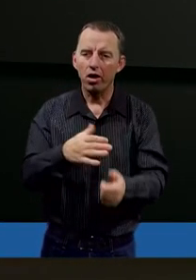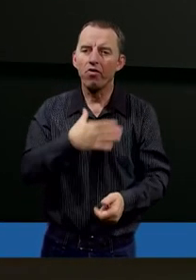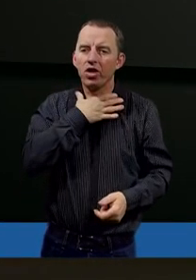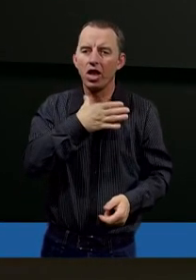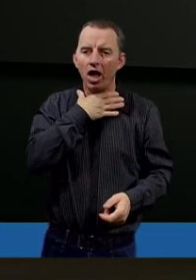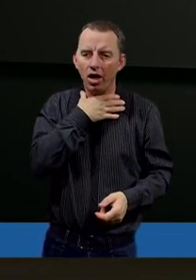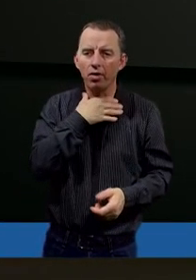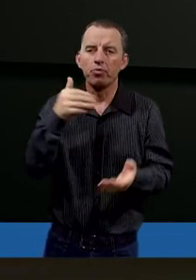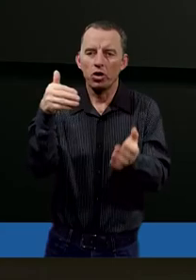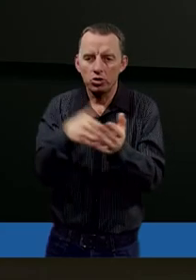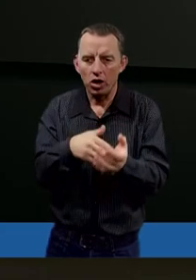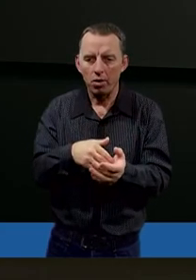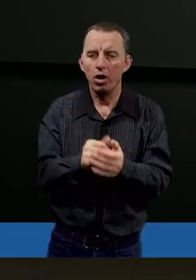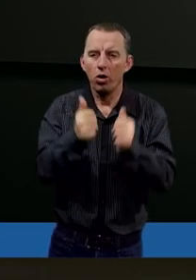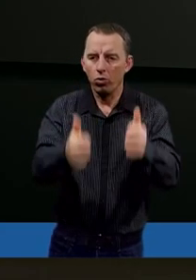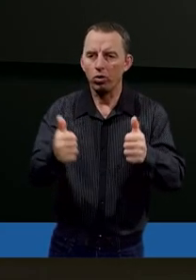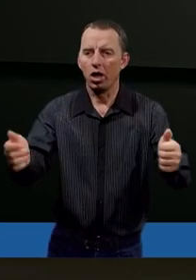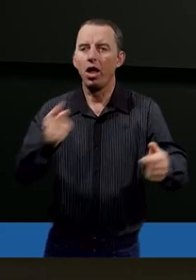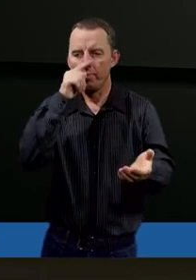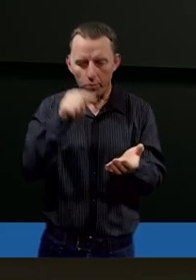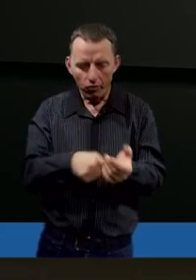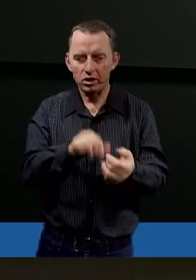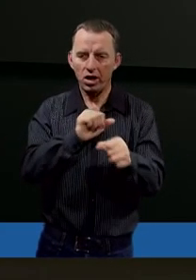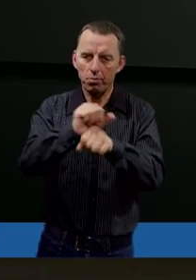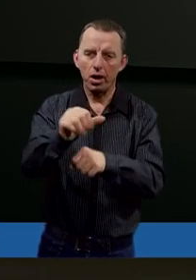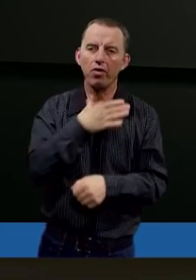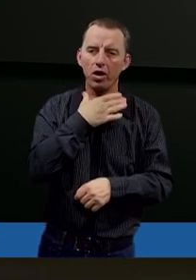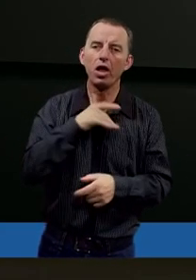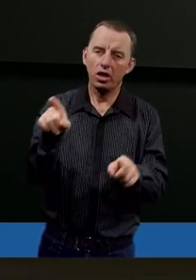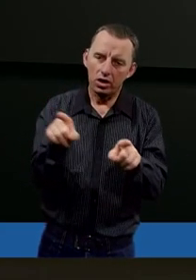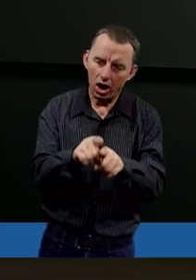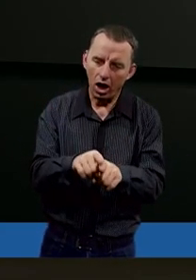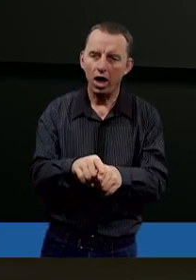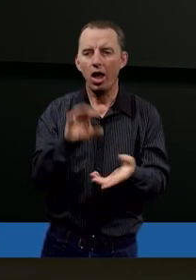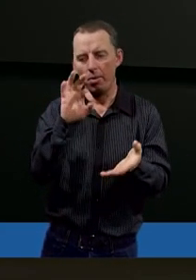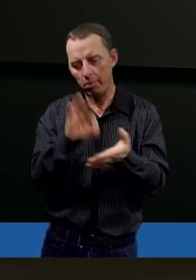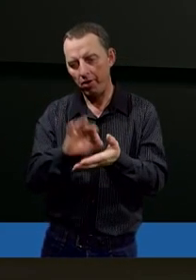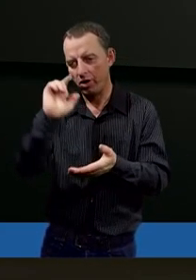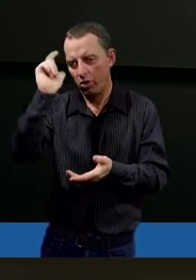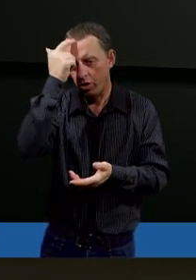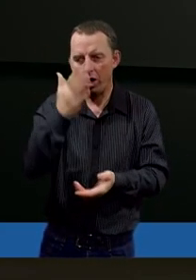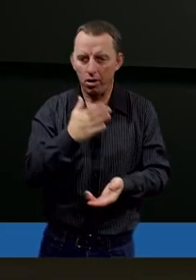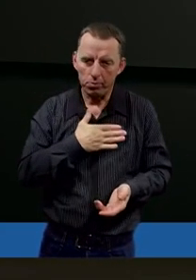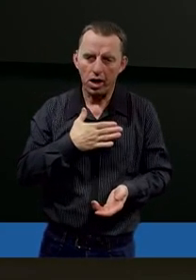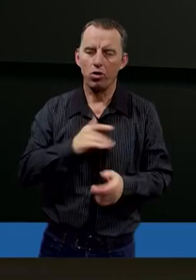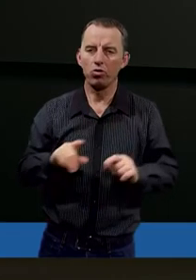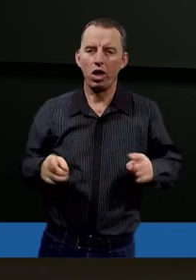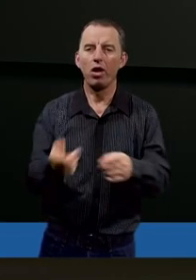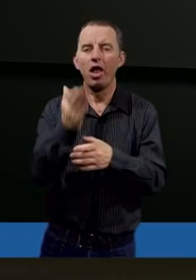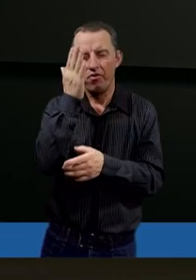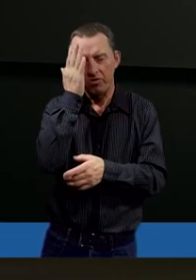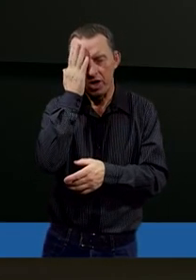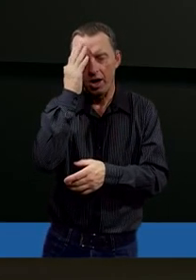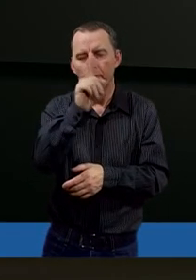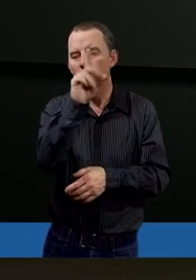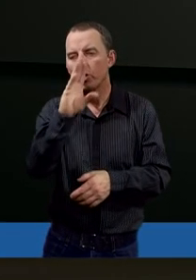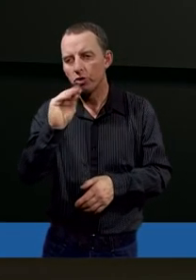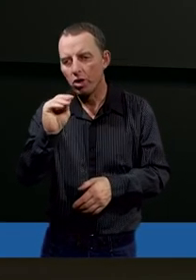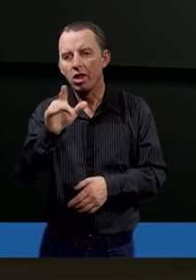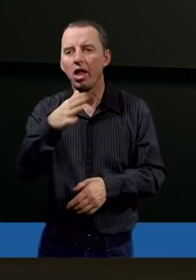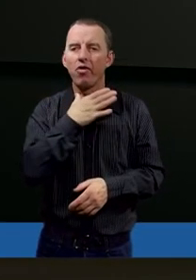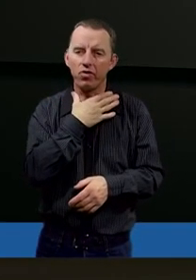wilkami. Trzeba je zostawić. One powinny być. One też pewną rolę odgrywają. Czyli wiemy, że